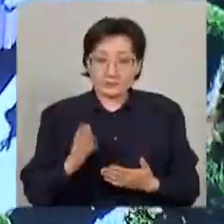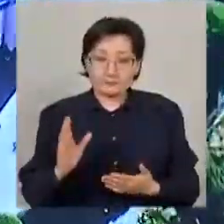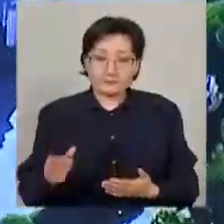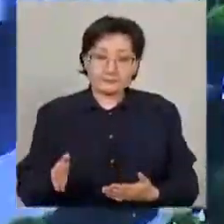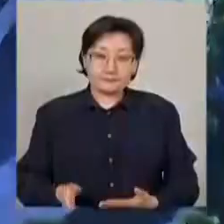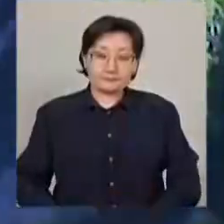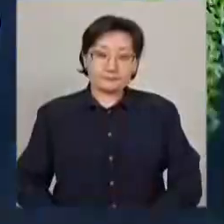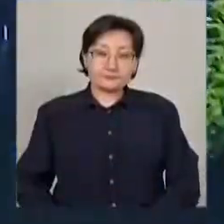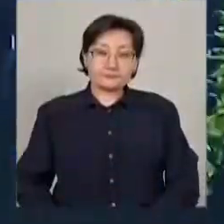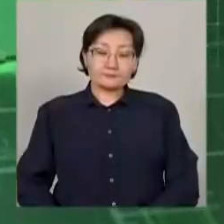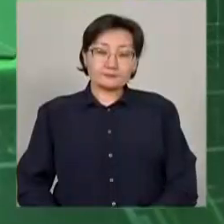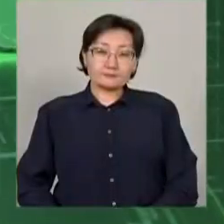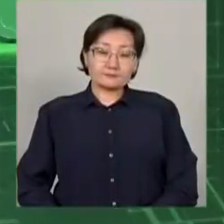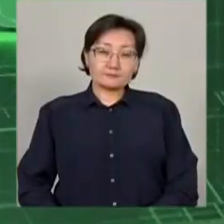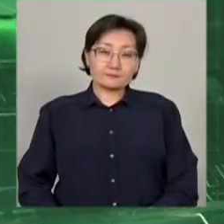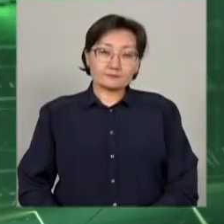аңдатпа.